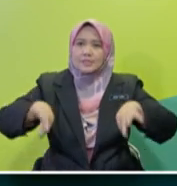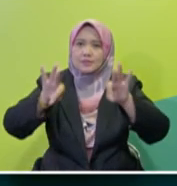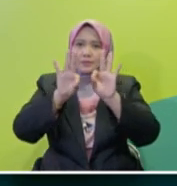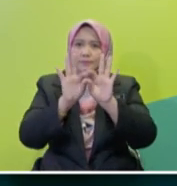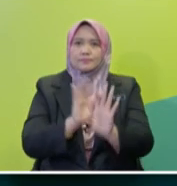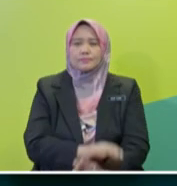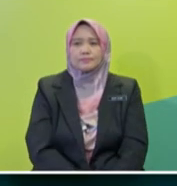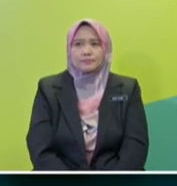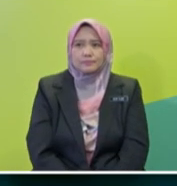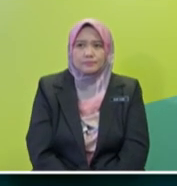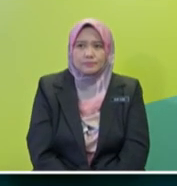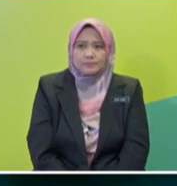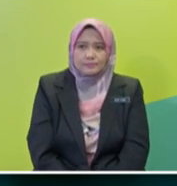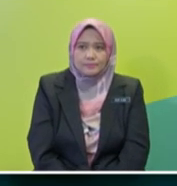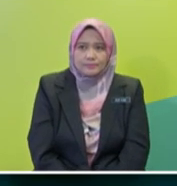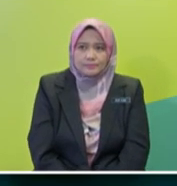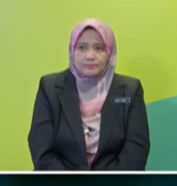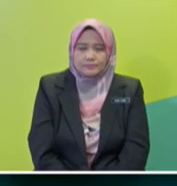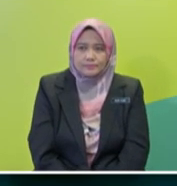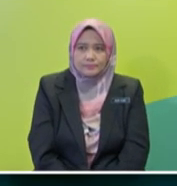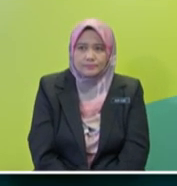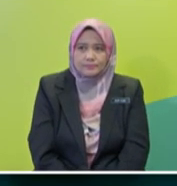Apa fungsi papan cerita